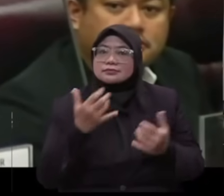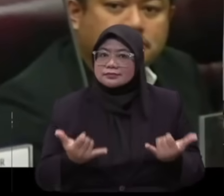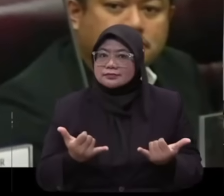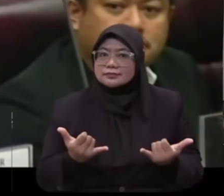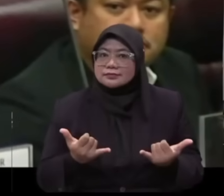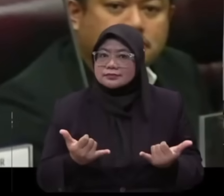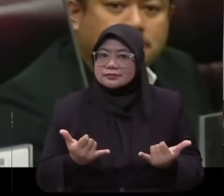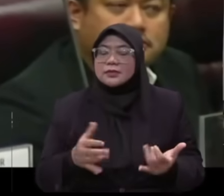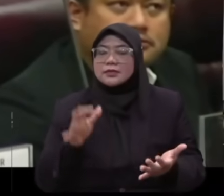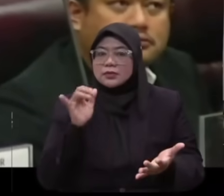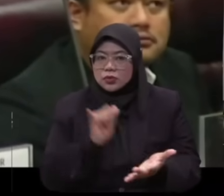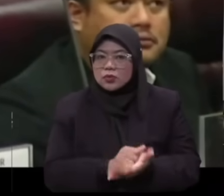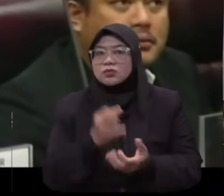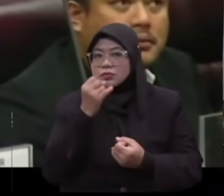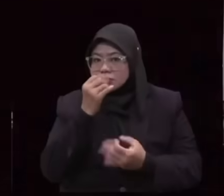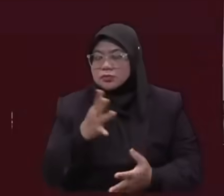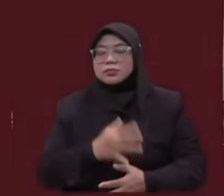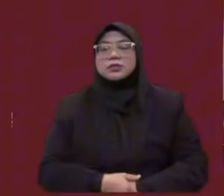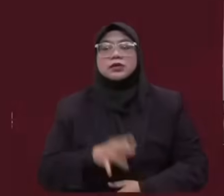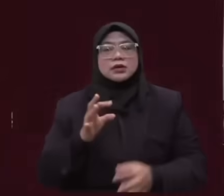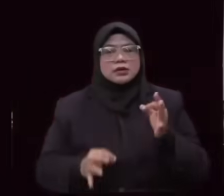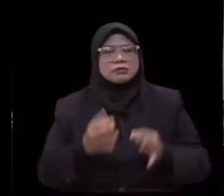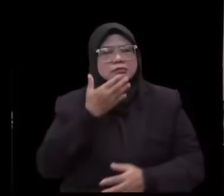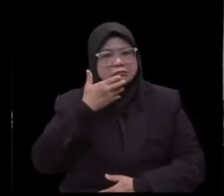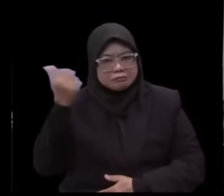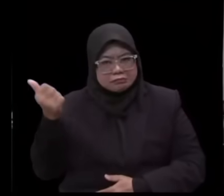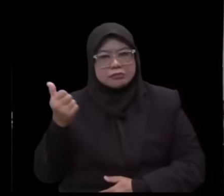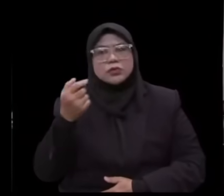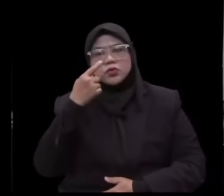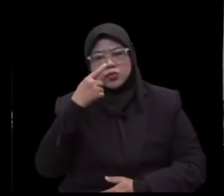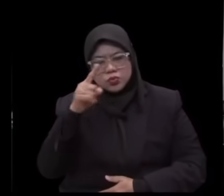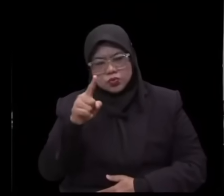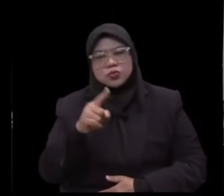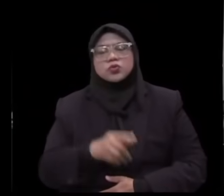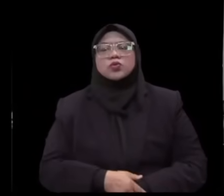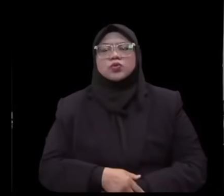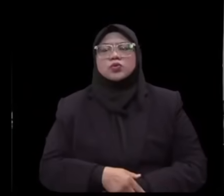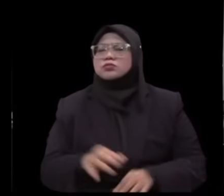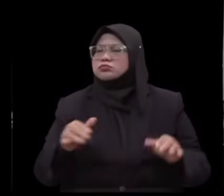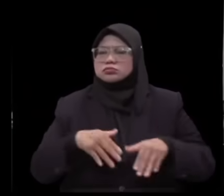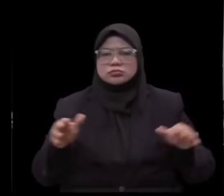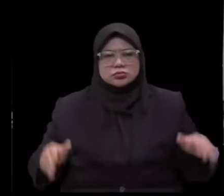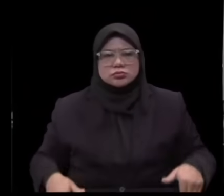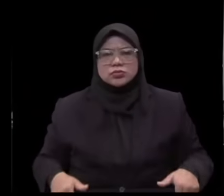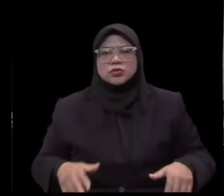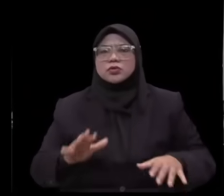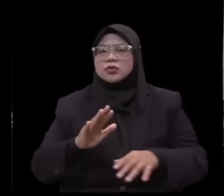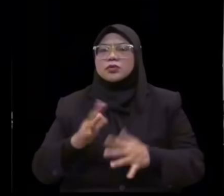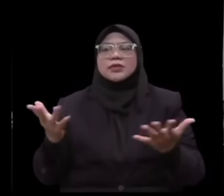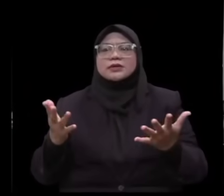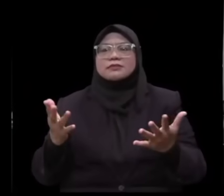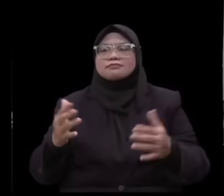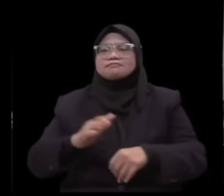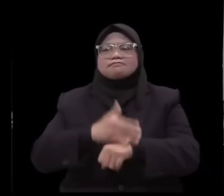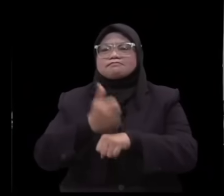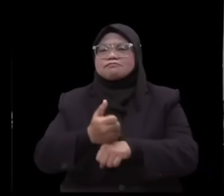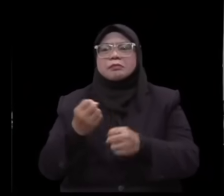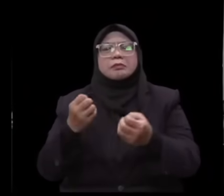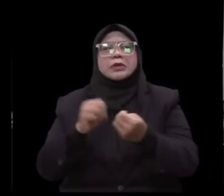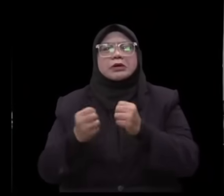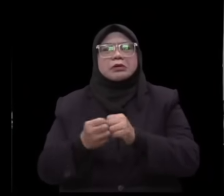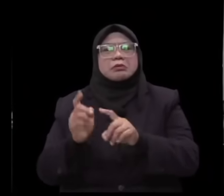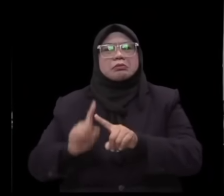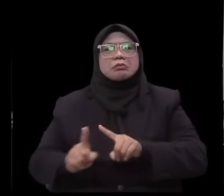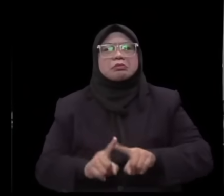itu yang masuk saya tadi Kalau lebih baik kita tubuh lagi banyak dan wajib lagi banyak masalah